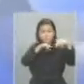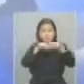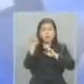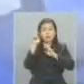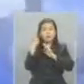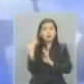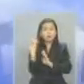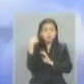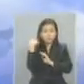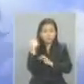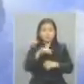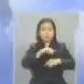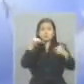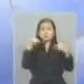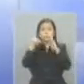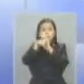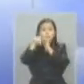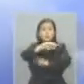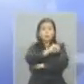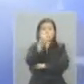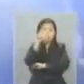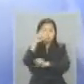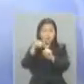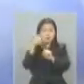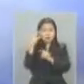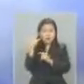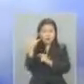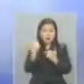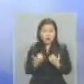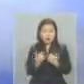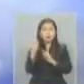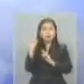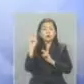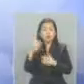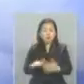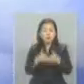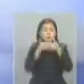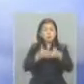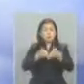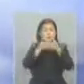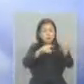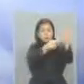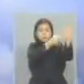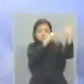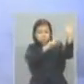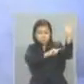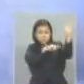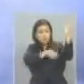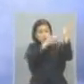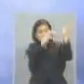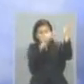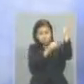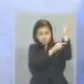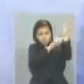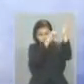าระวังไปจนถึงวันพฤหัสบดีที่12พฤษภาคมนี้ค่ะขณะเดียวกันนะคะชาวเรือบริเวณทะเลอันดามันและอ่าวไทยตอนบนก็ต้องระวังอันตรายจ